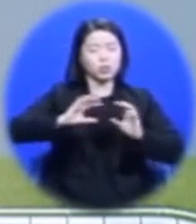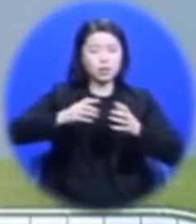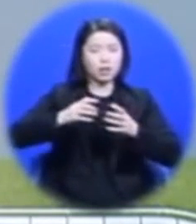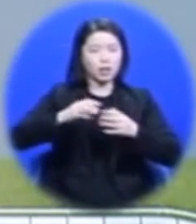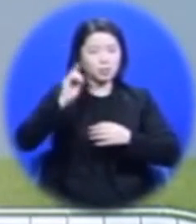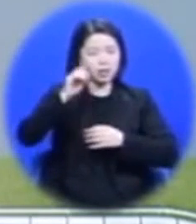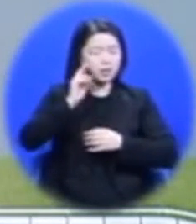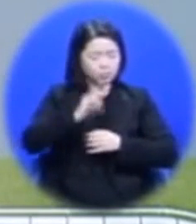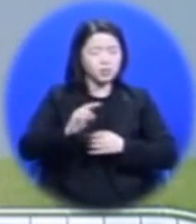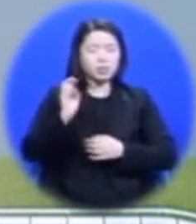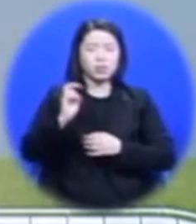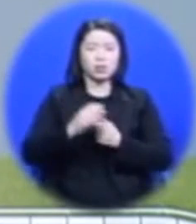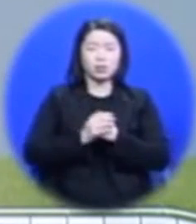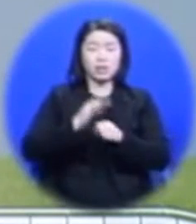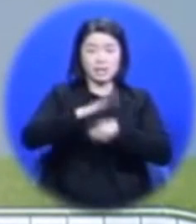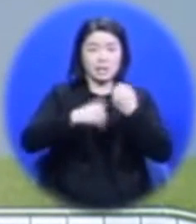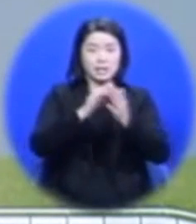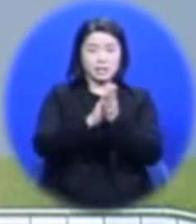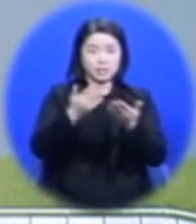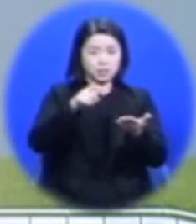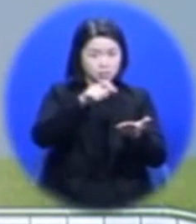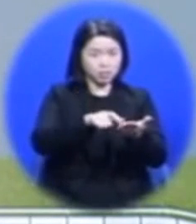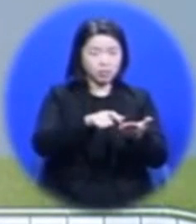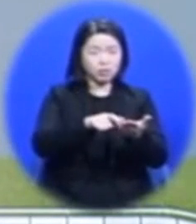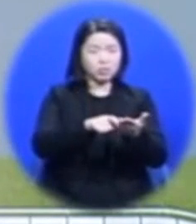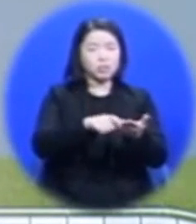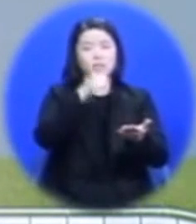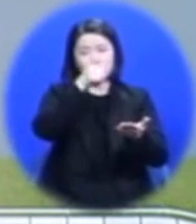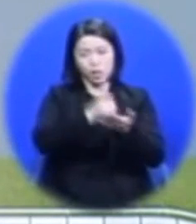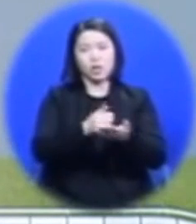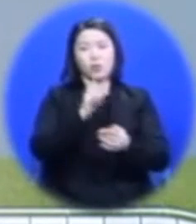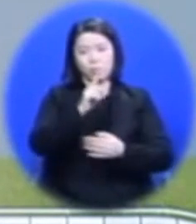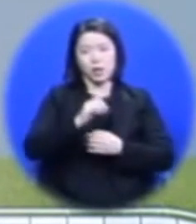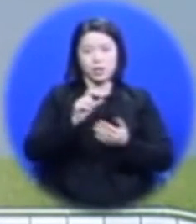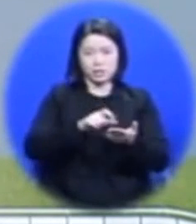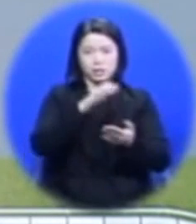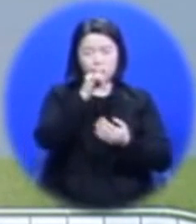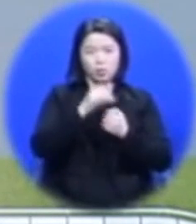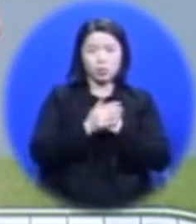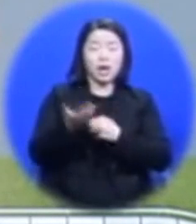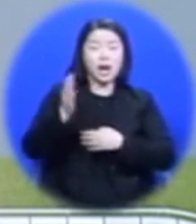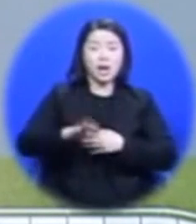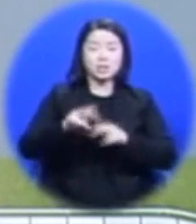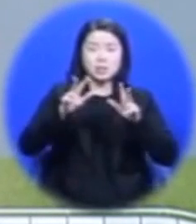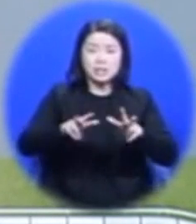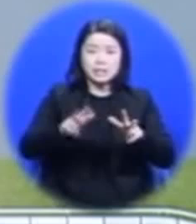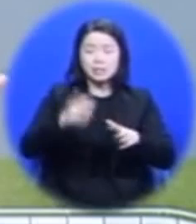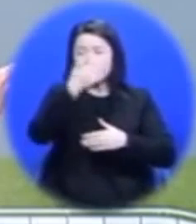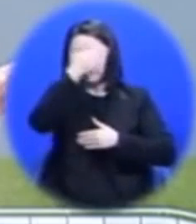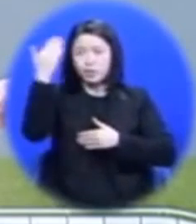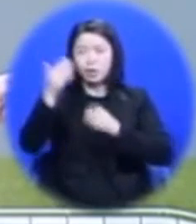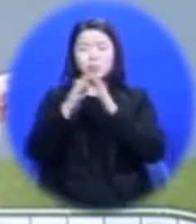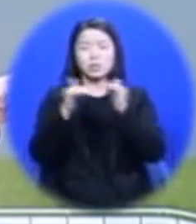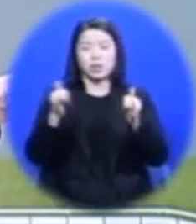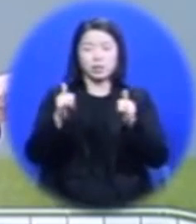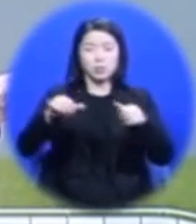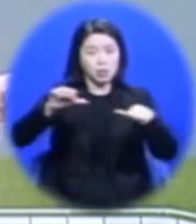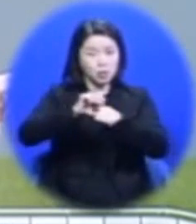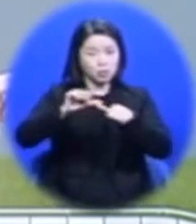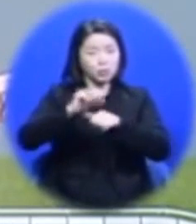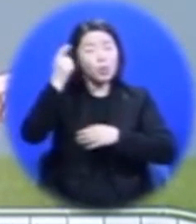성경은 동성애가 죄라고 말합니다. 그러나 지금 젊은 세대는 동성애가 왜